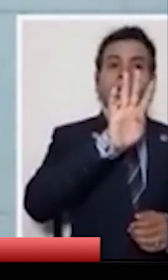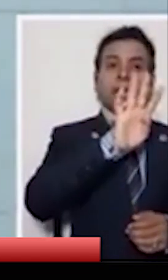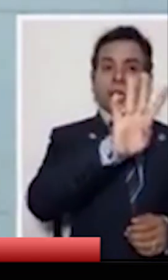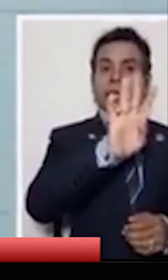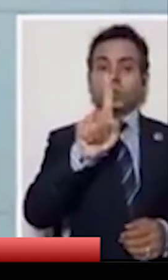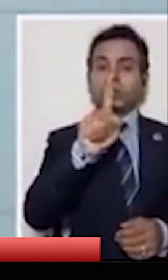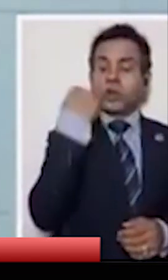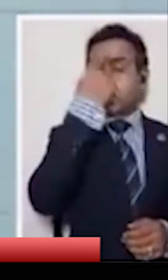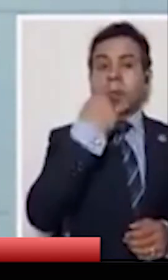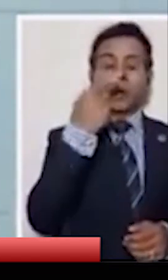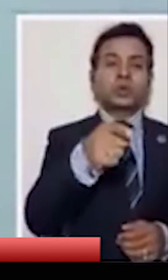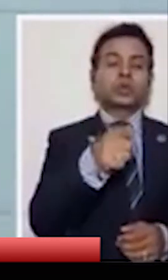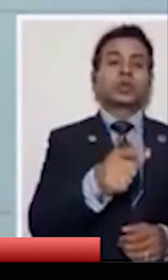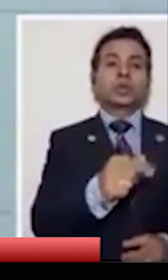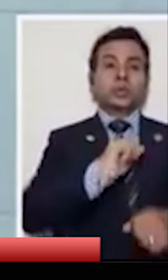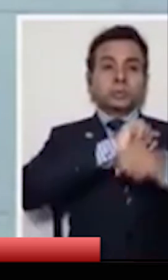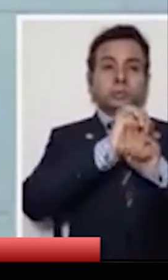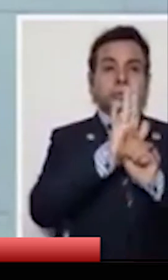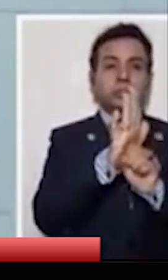ল্যাব আছে, ঢাকার ল্যাবগুলির মধ্যে